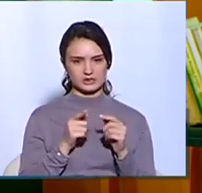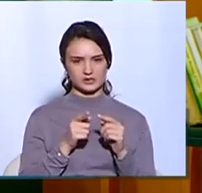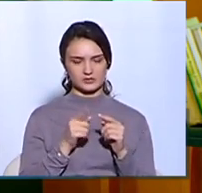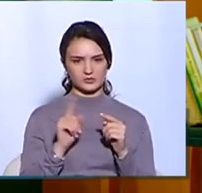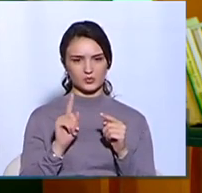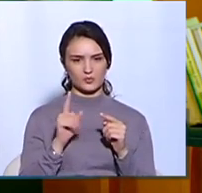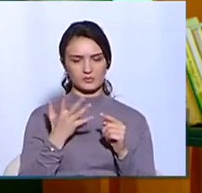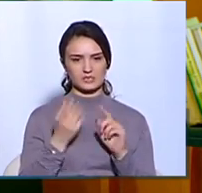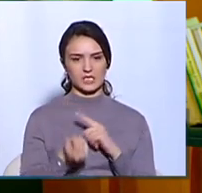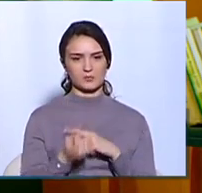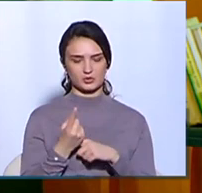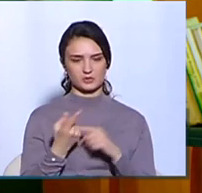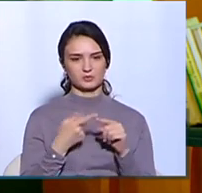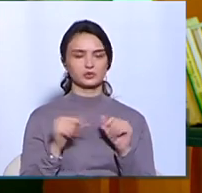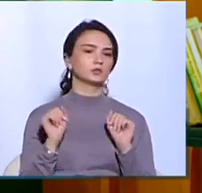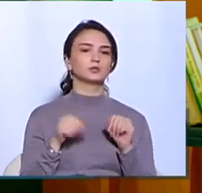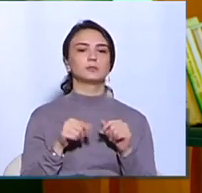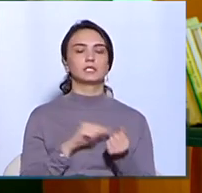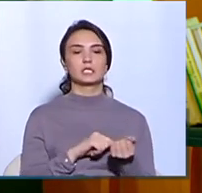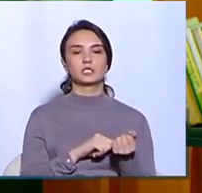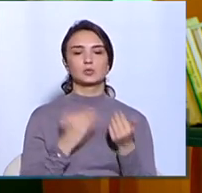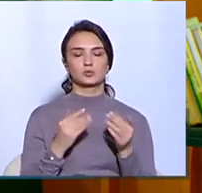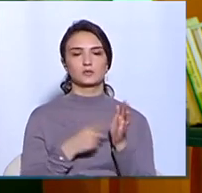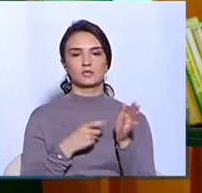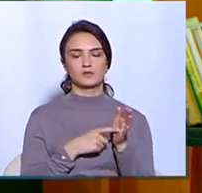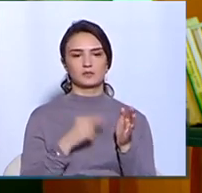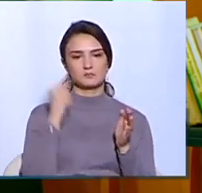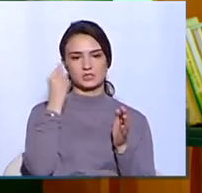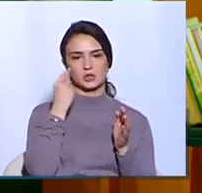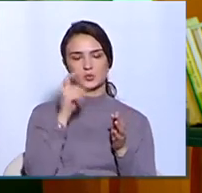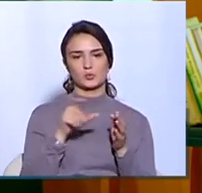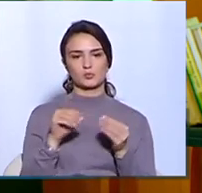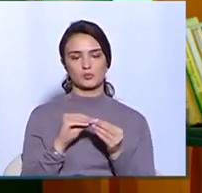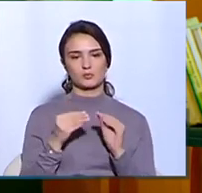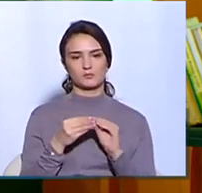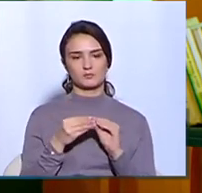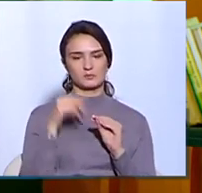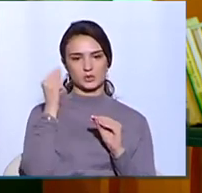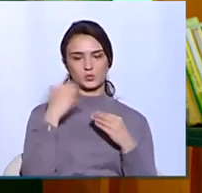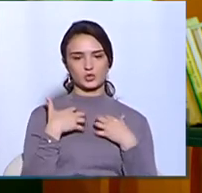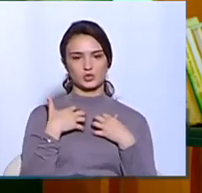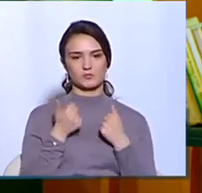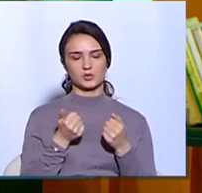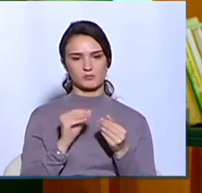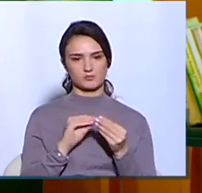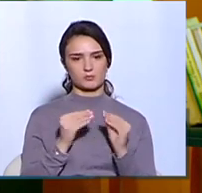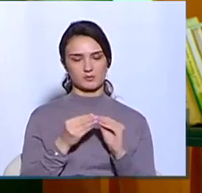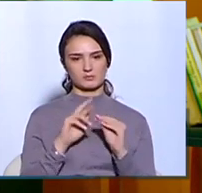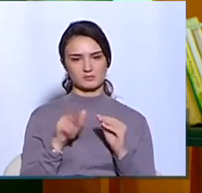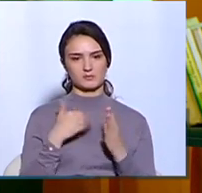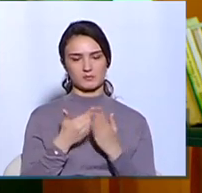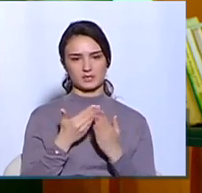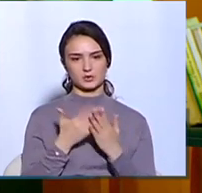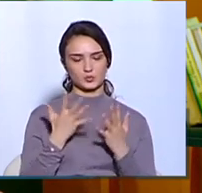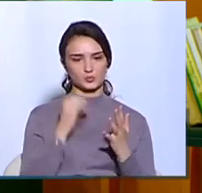წინაპირობა, რომლის აღმოჩენაც შესაძლებელია გენეტიკური კვლევით, ფსიქიკურ პრობლემებს, ფსიქიკური ჯანმრთელობის პრობლემებს და აი